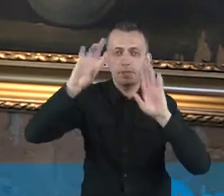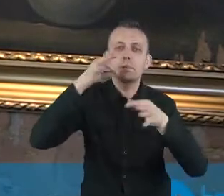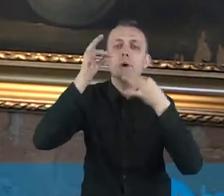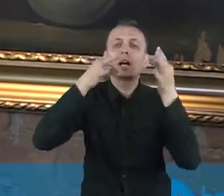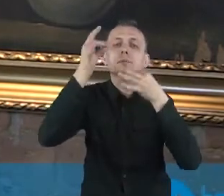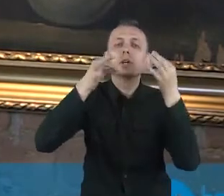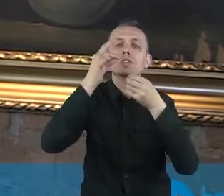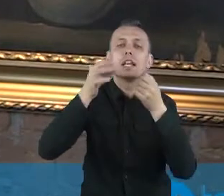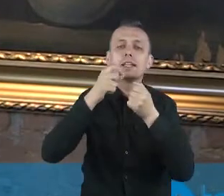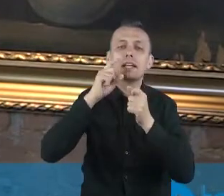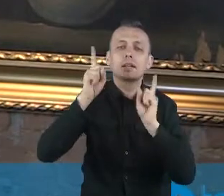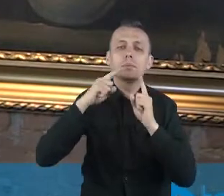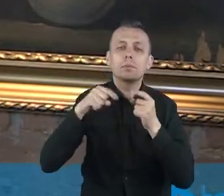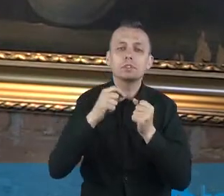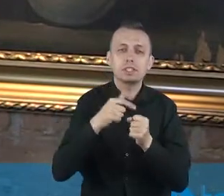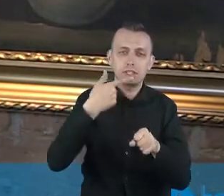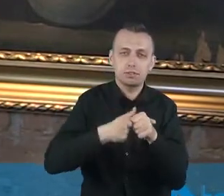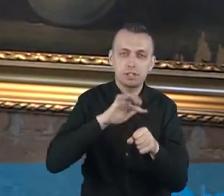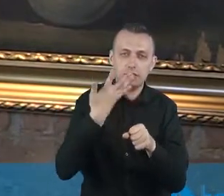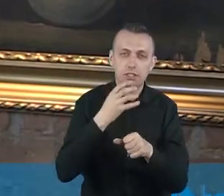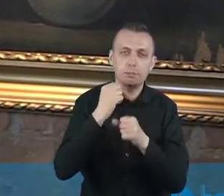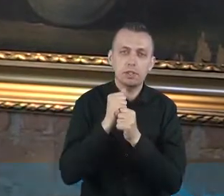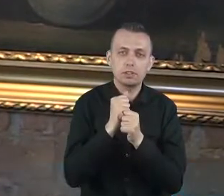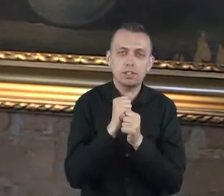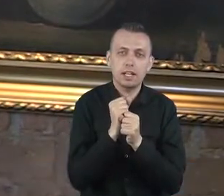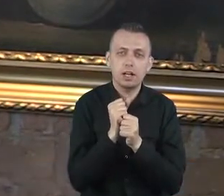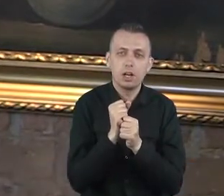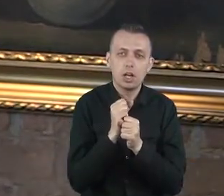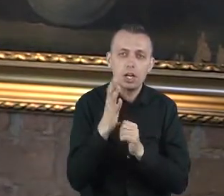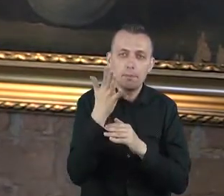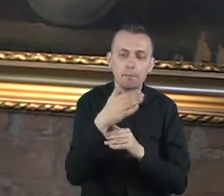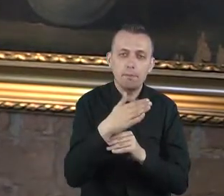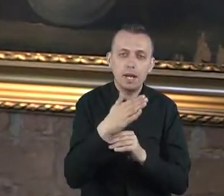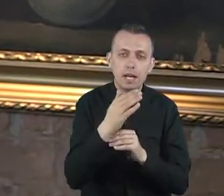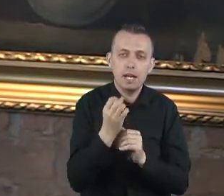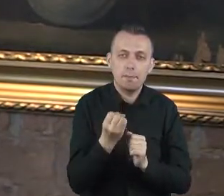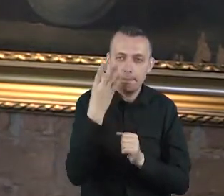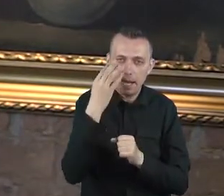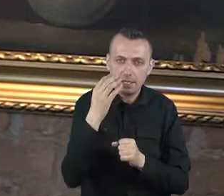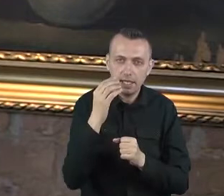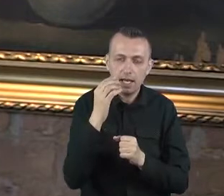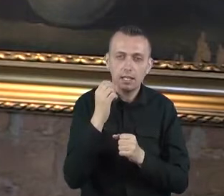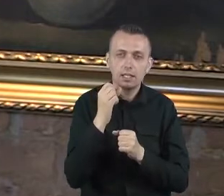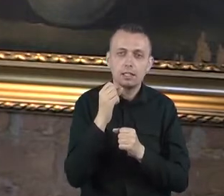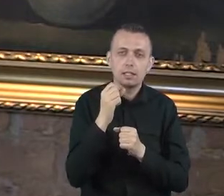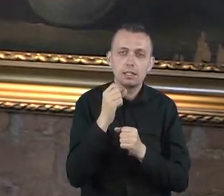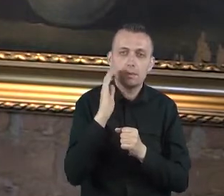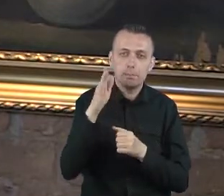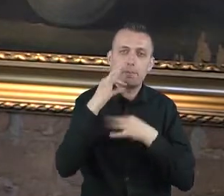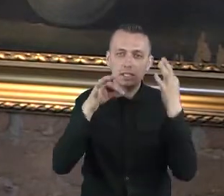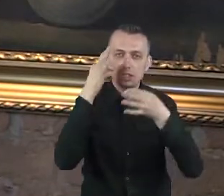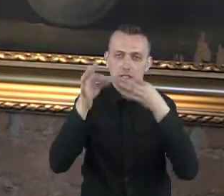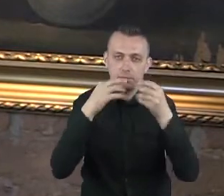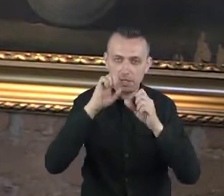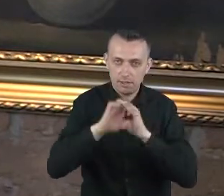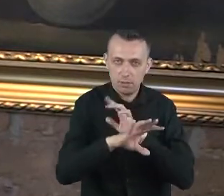się 25 maja. Koncert Pawła Wójcika z Płocka. Paweł Wójcik jest bardzo związany z Kutnem, o